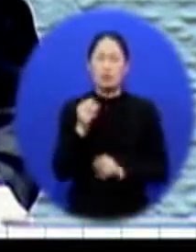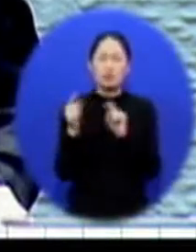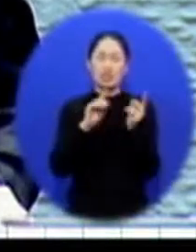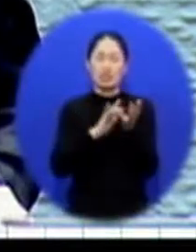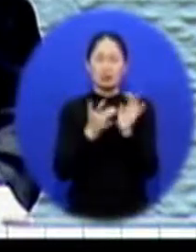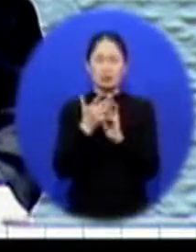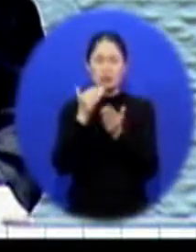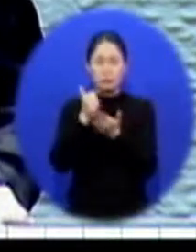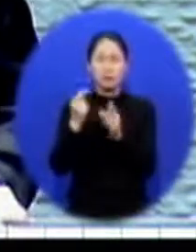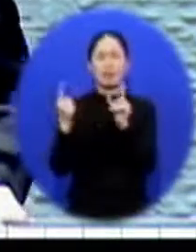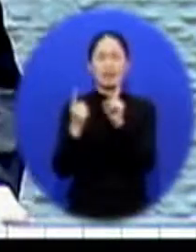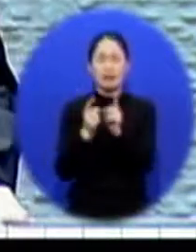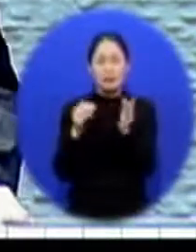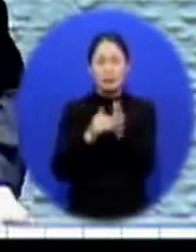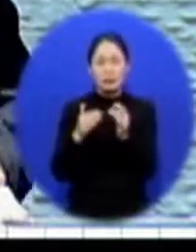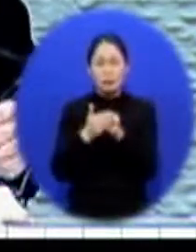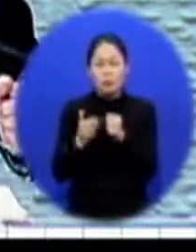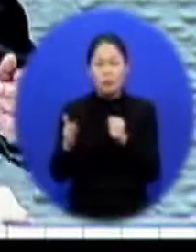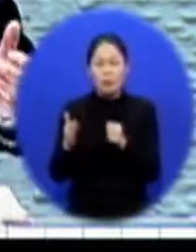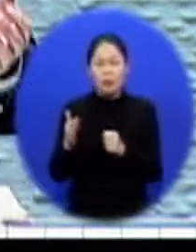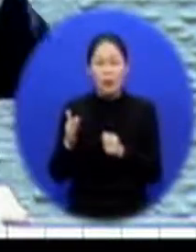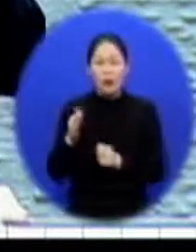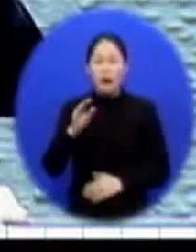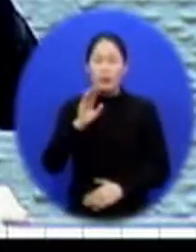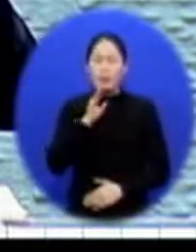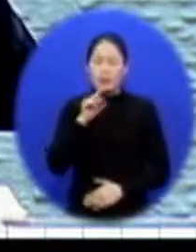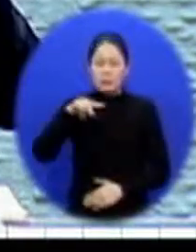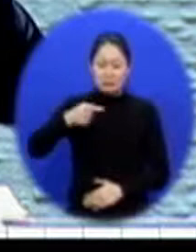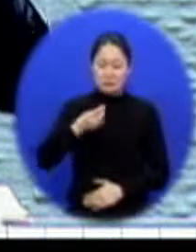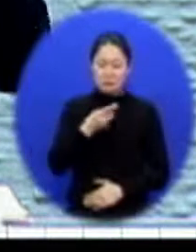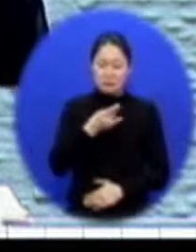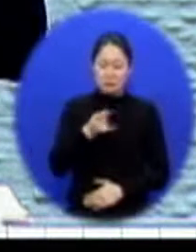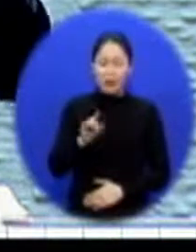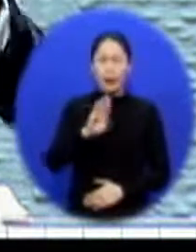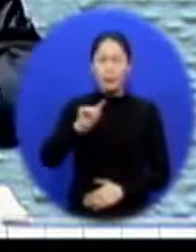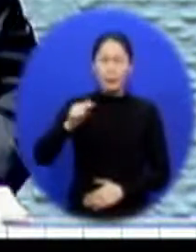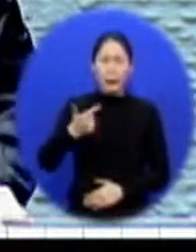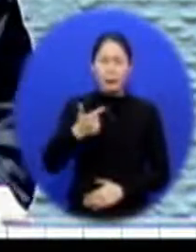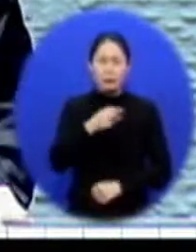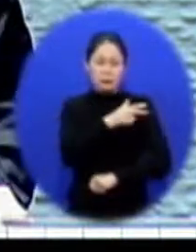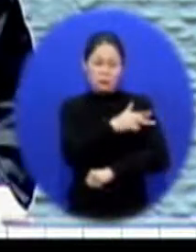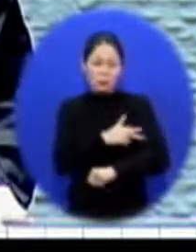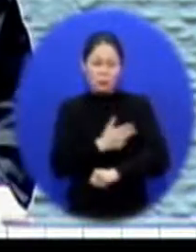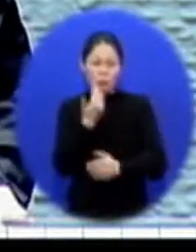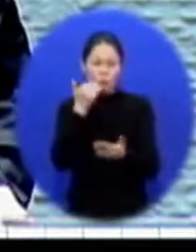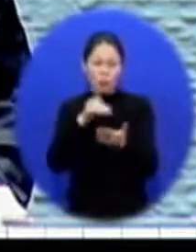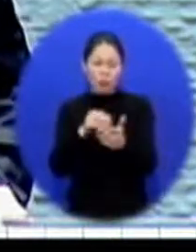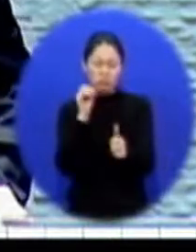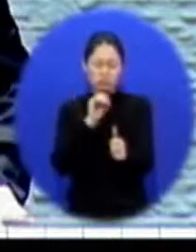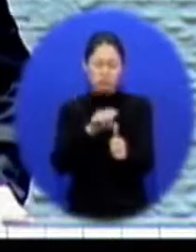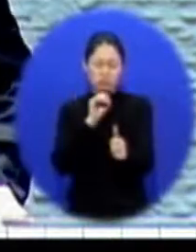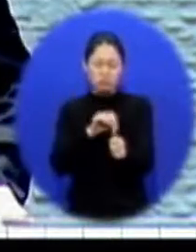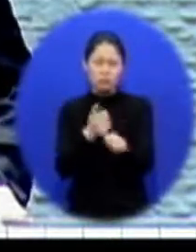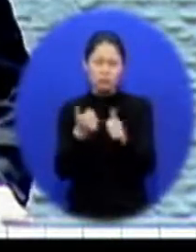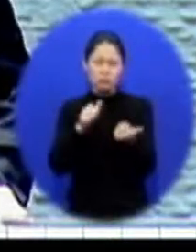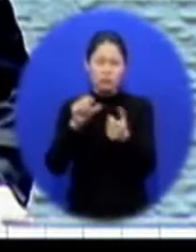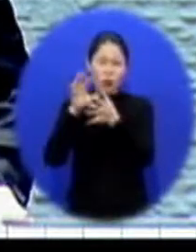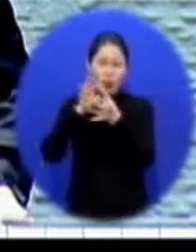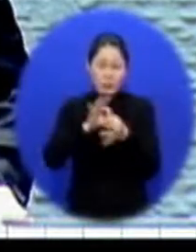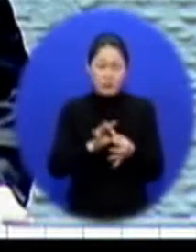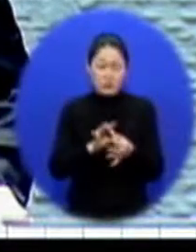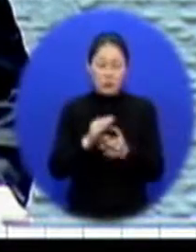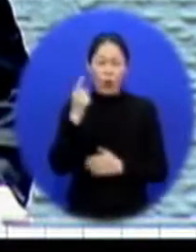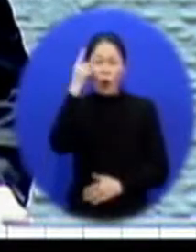때문이죠 스데반 집사는 돌에 맞아 죽으면서도 얼굴이 천사 같았어요 어떻게 그럴 수